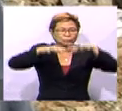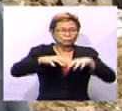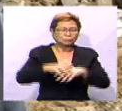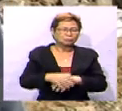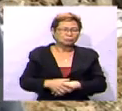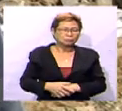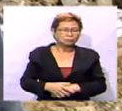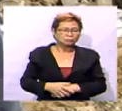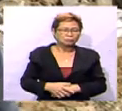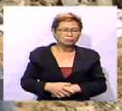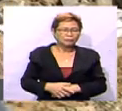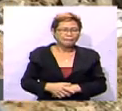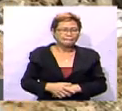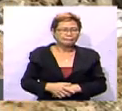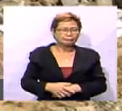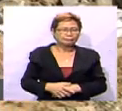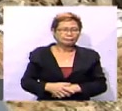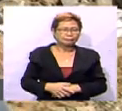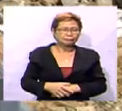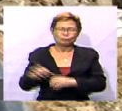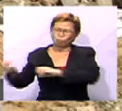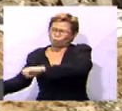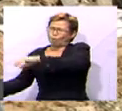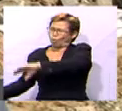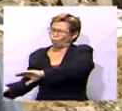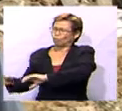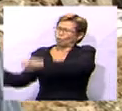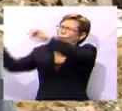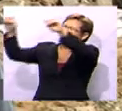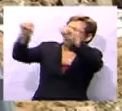kita berdiri ni, dia mari lagi. Tempat berdiri ombak naik dengan pasir.